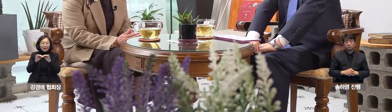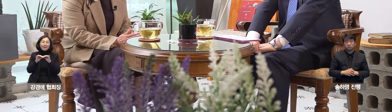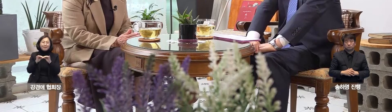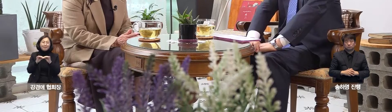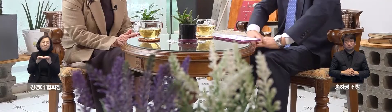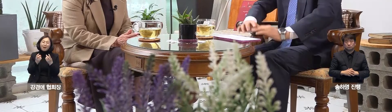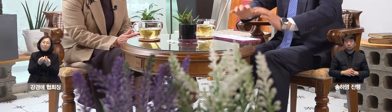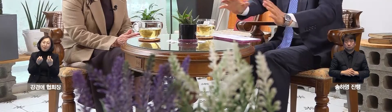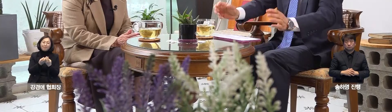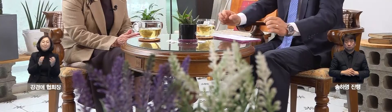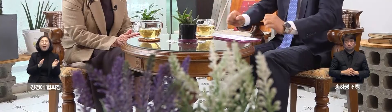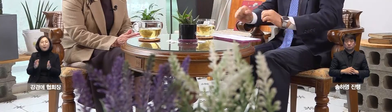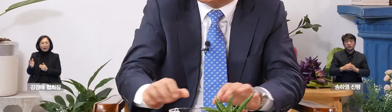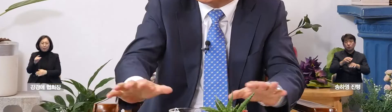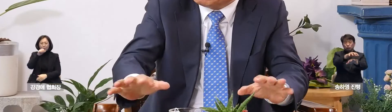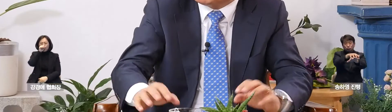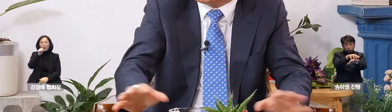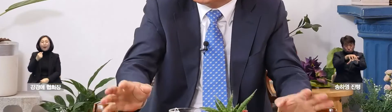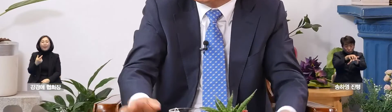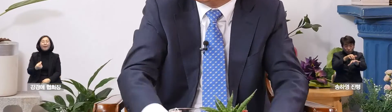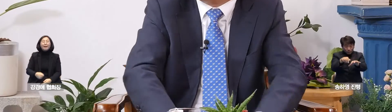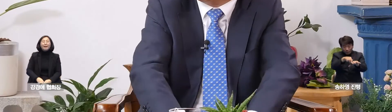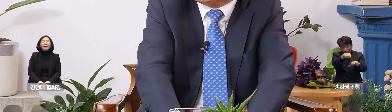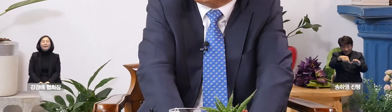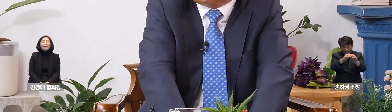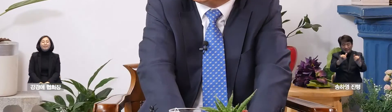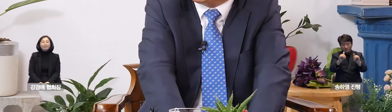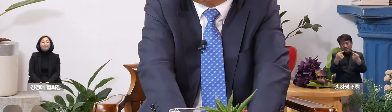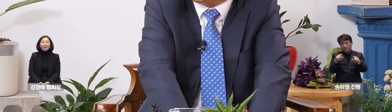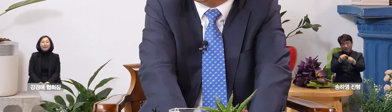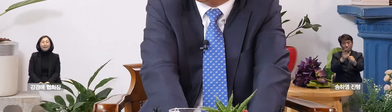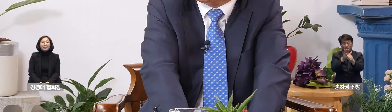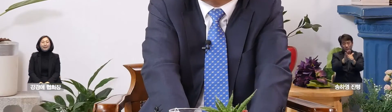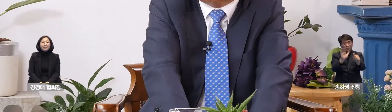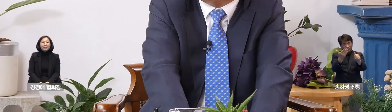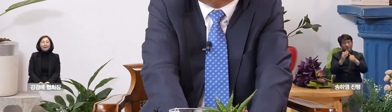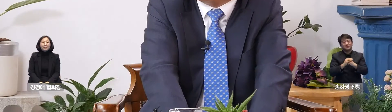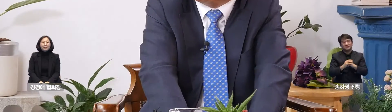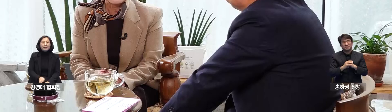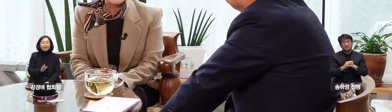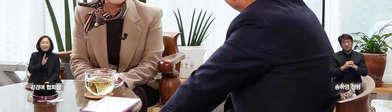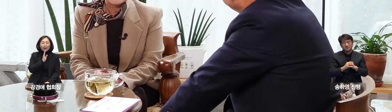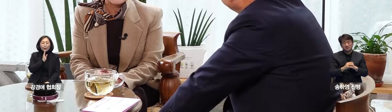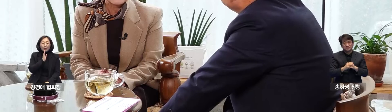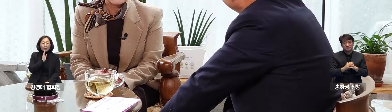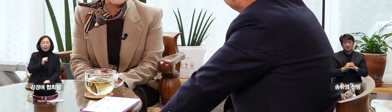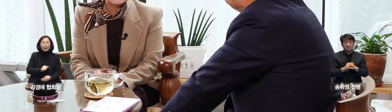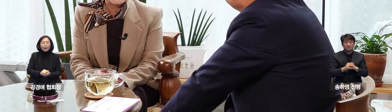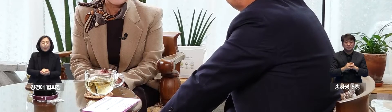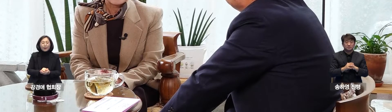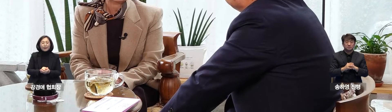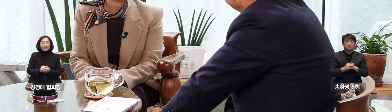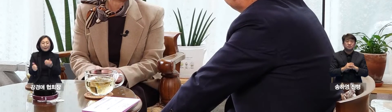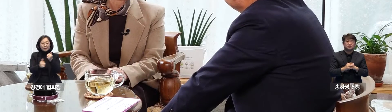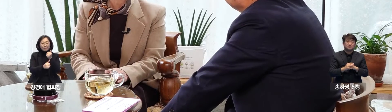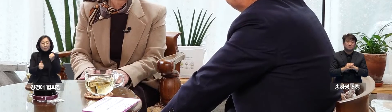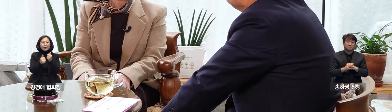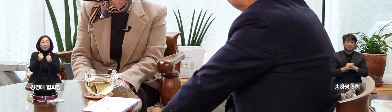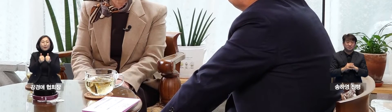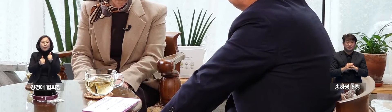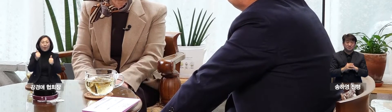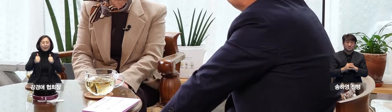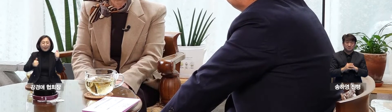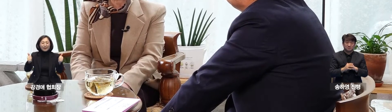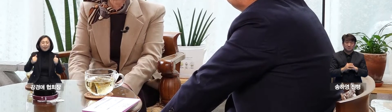만들었으면 좋겠고요. 그 자문회의 구성원들이 그렇게 시민들한테. 네네. 그리고 실제로 전파시켜. 요새 자문위원들이 많이